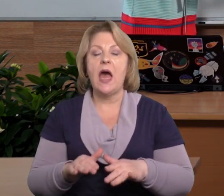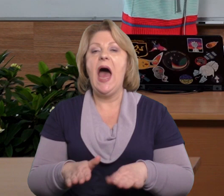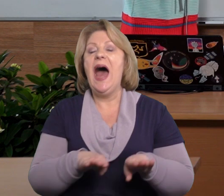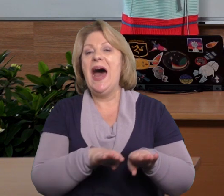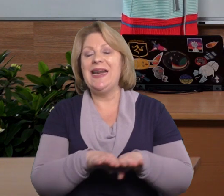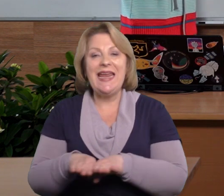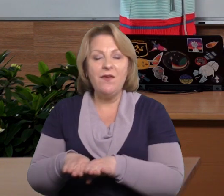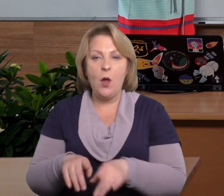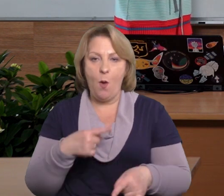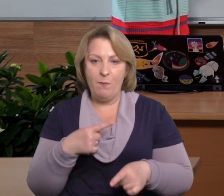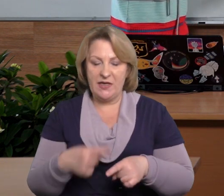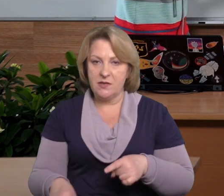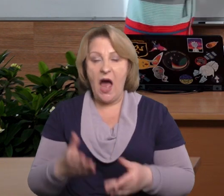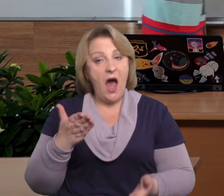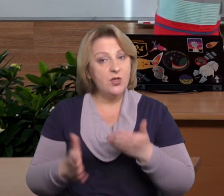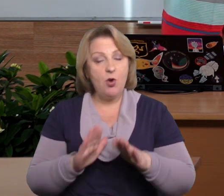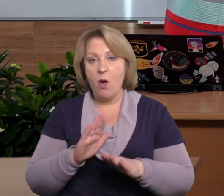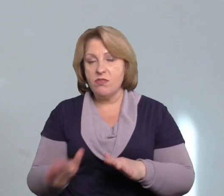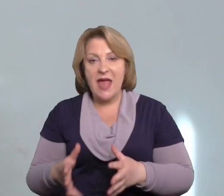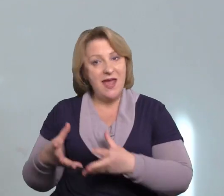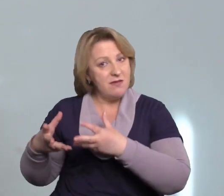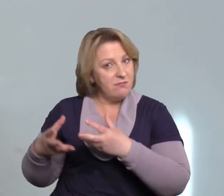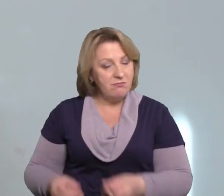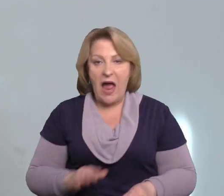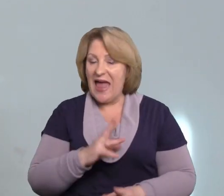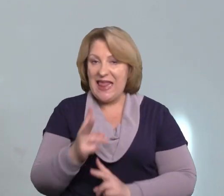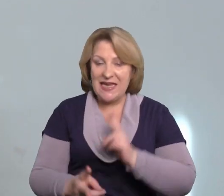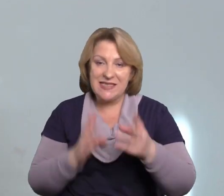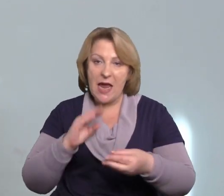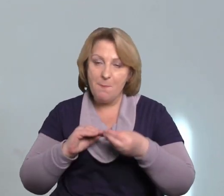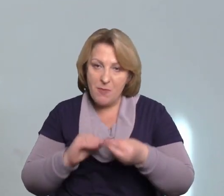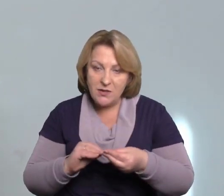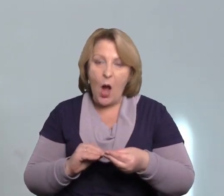рівноприскорено. Так? Якщо ця сила не змінюється, постійно діє на нього, то рух буде